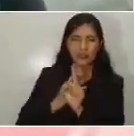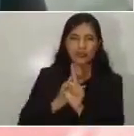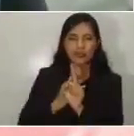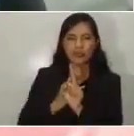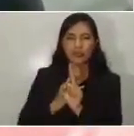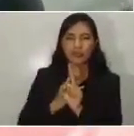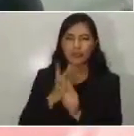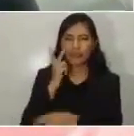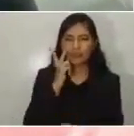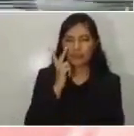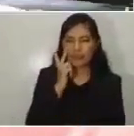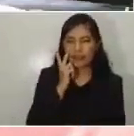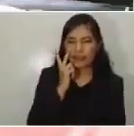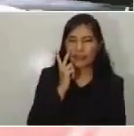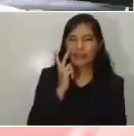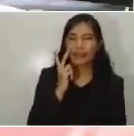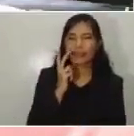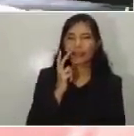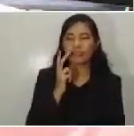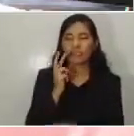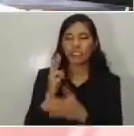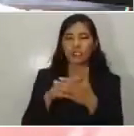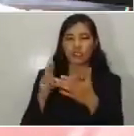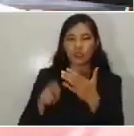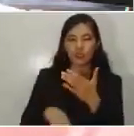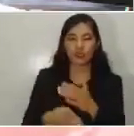adverse event. Okay, maraming salamat po,